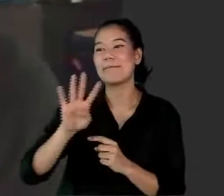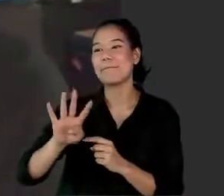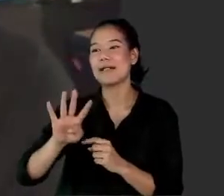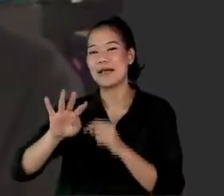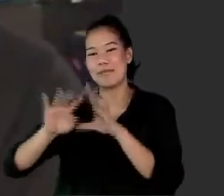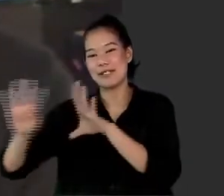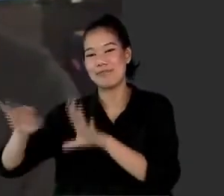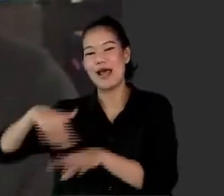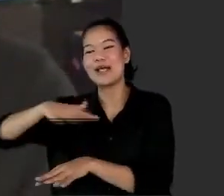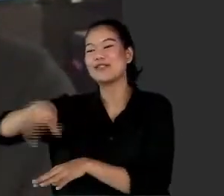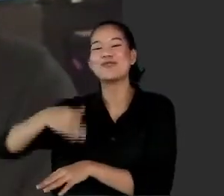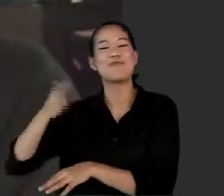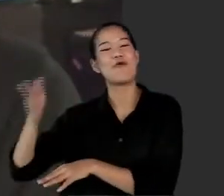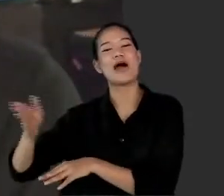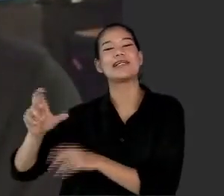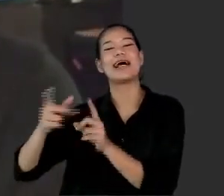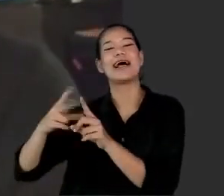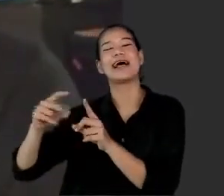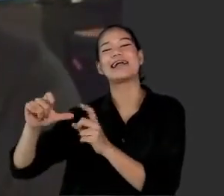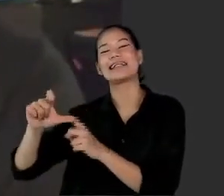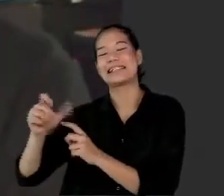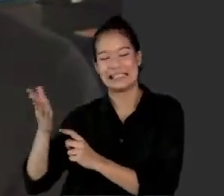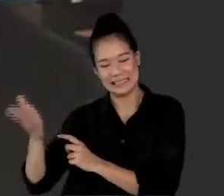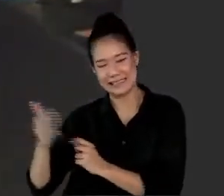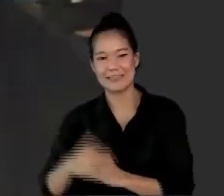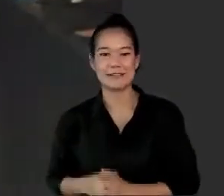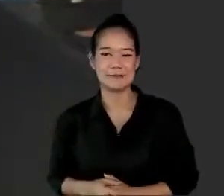2, 3, 4, 9 masker semua gitu. Masker semua.